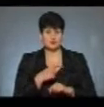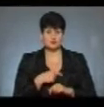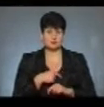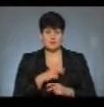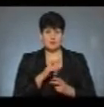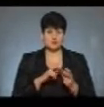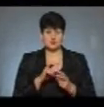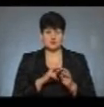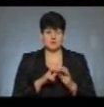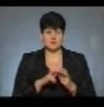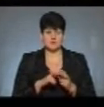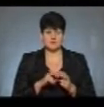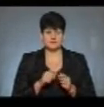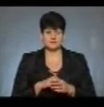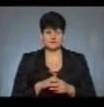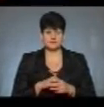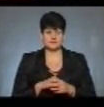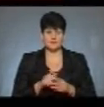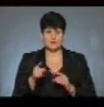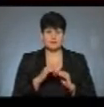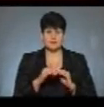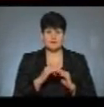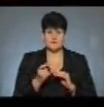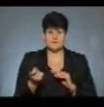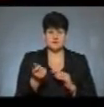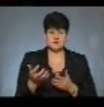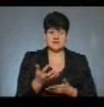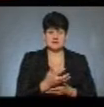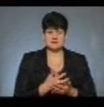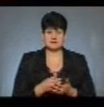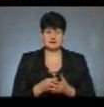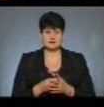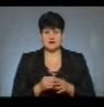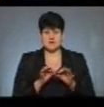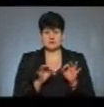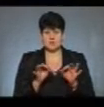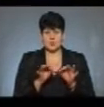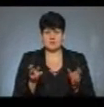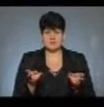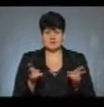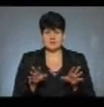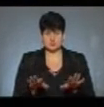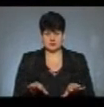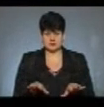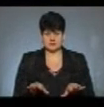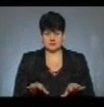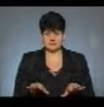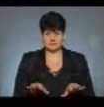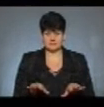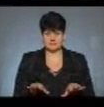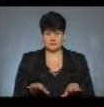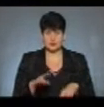бабука. Он на полі пшеницю зібрали, а солома залишилася. Побудую